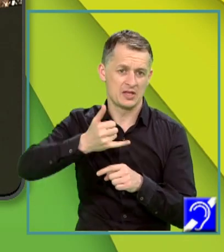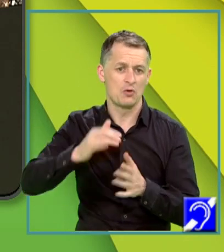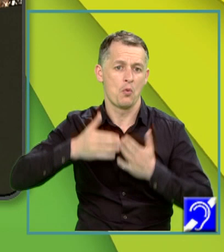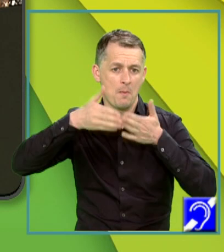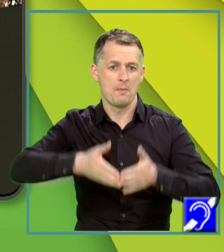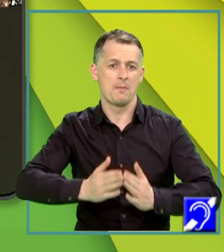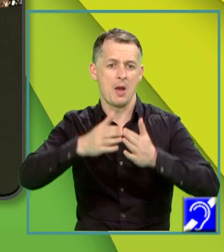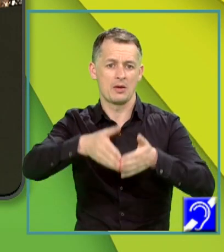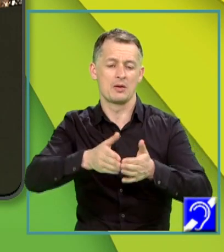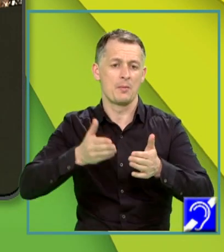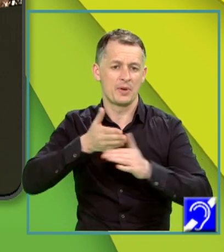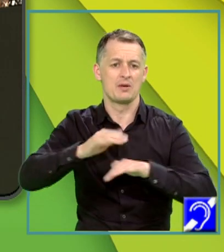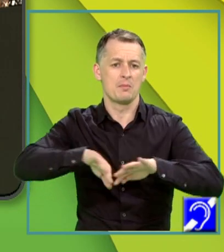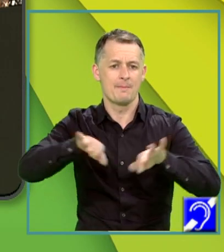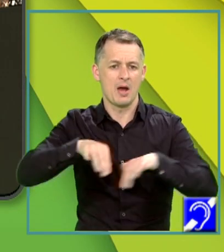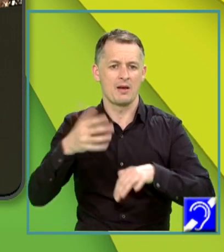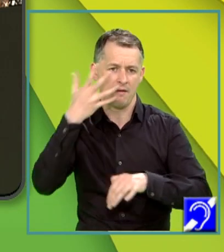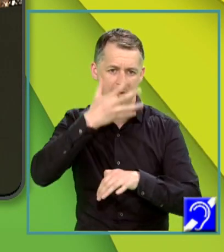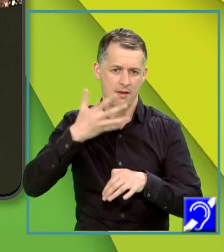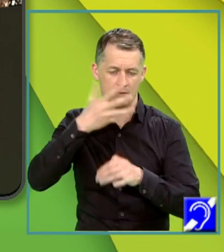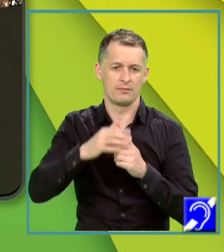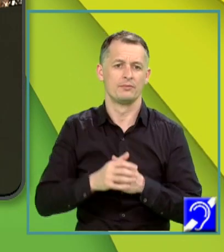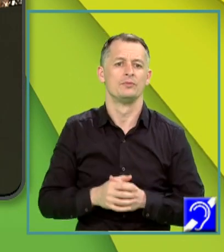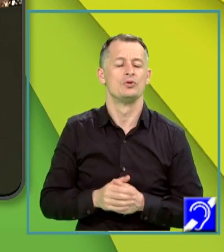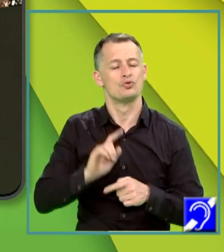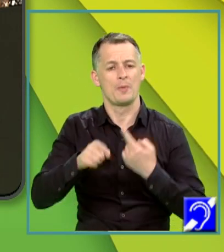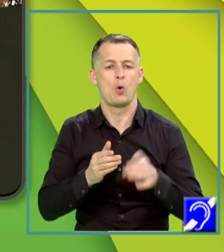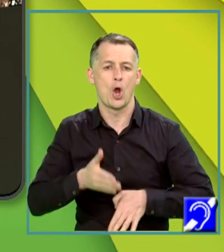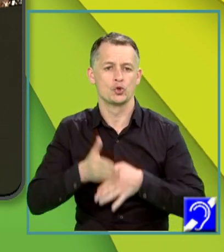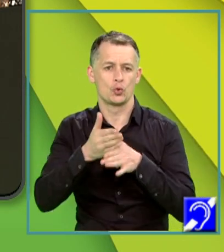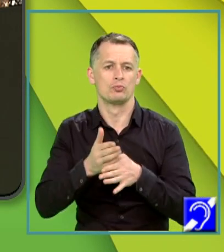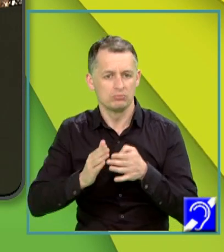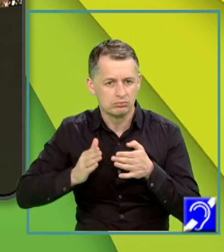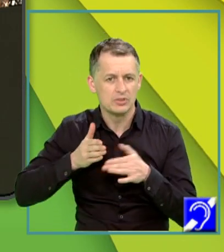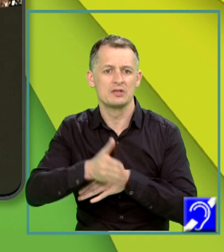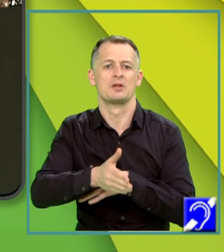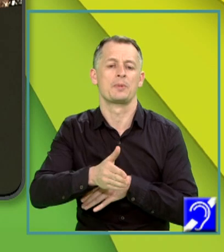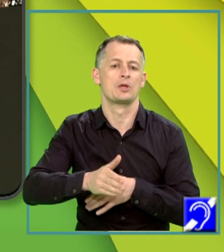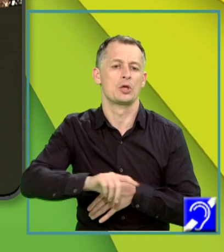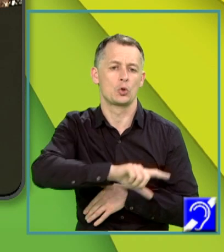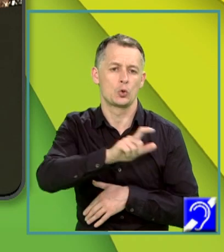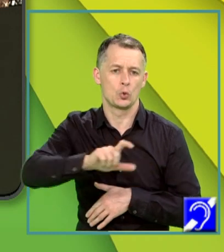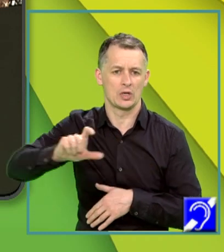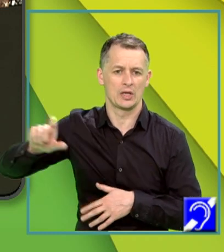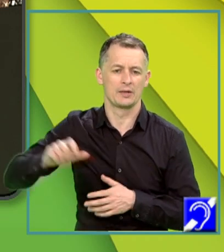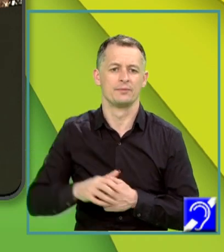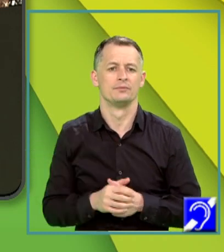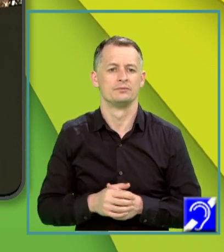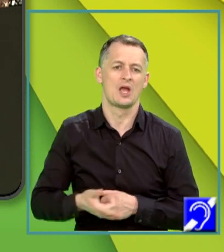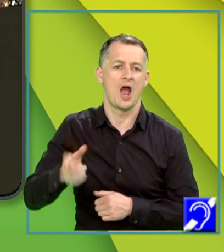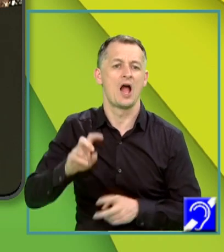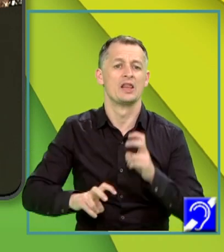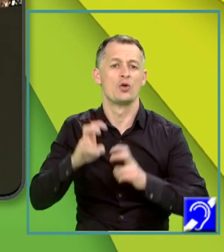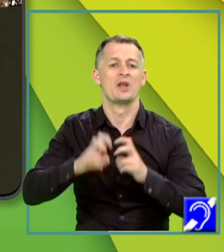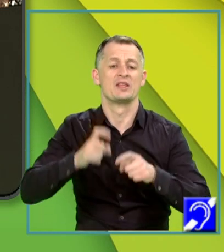Marea Neagră și ulterior pe cale fluvială prin intermediul Dunării de asemenea alte combinate siderurgice în țara